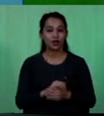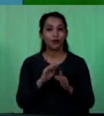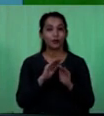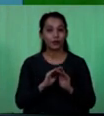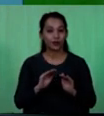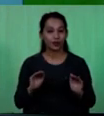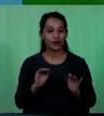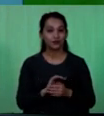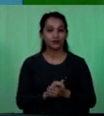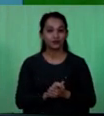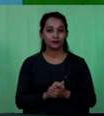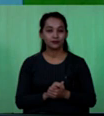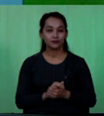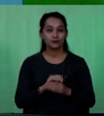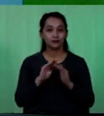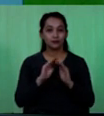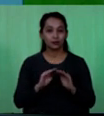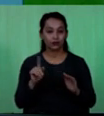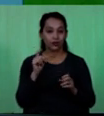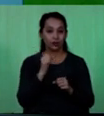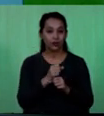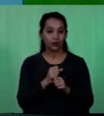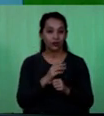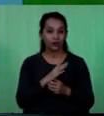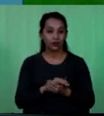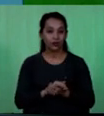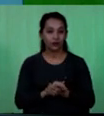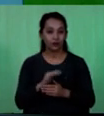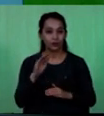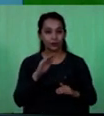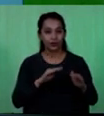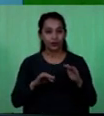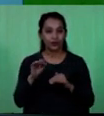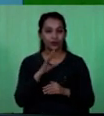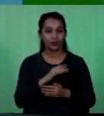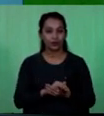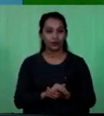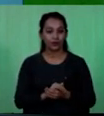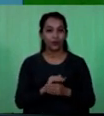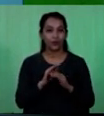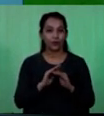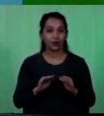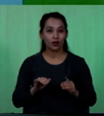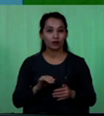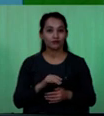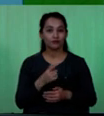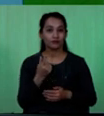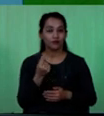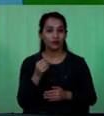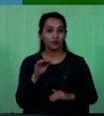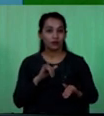Bolalar. Bolalar nima qildilar? Cho'mildilar. Bolalar qayerda